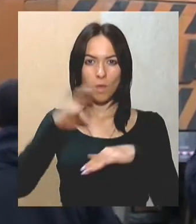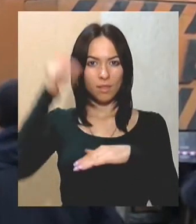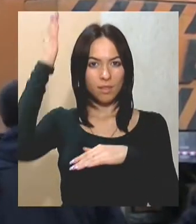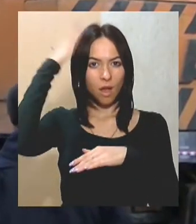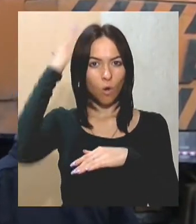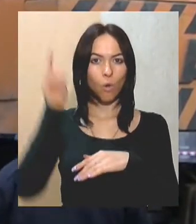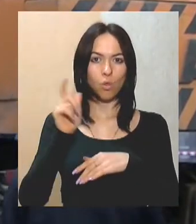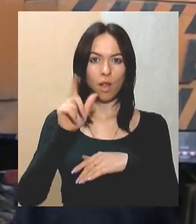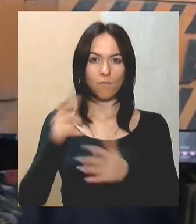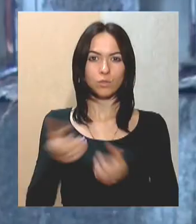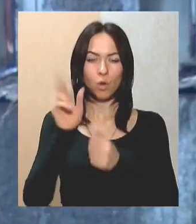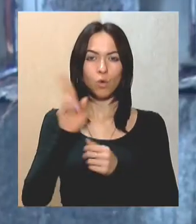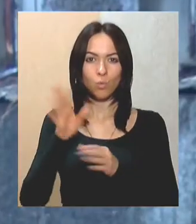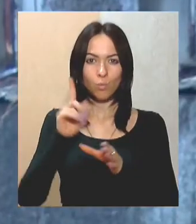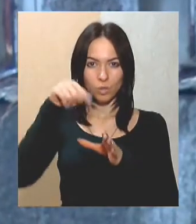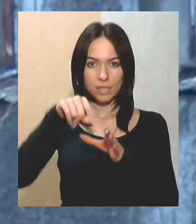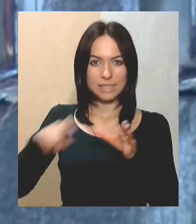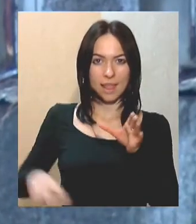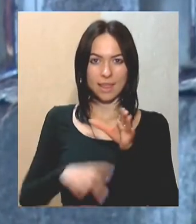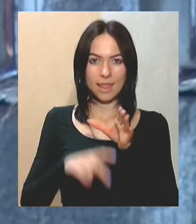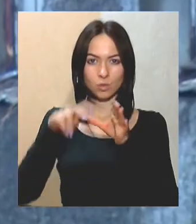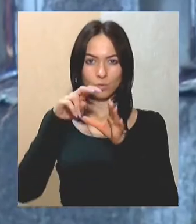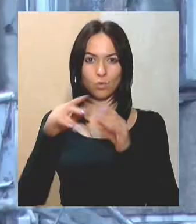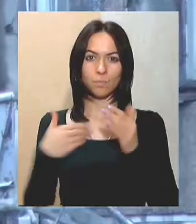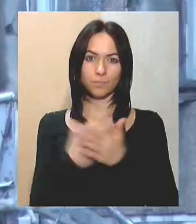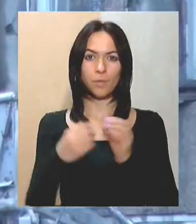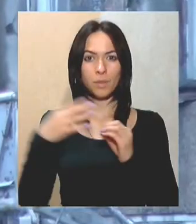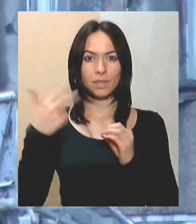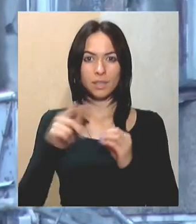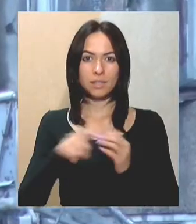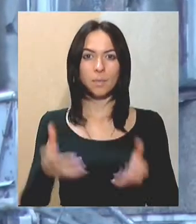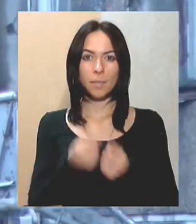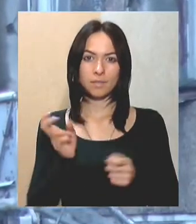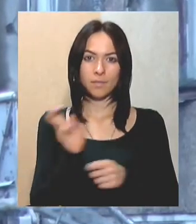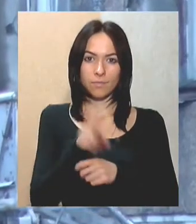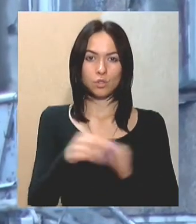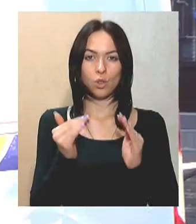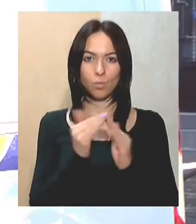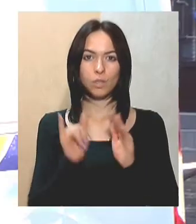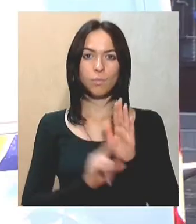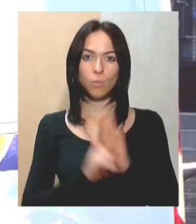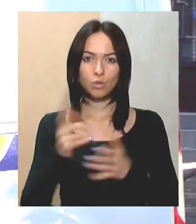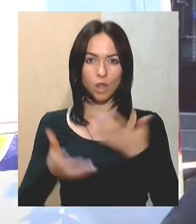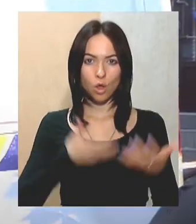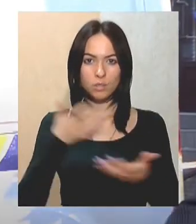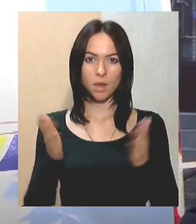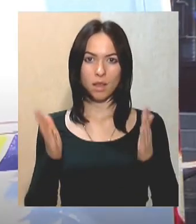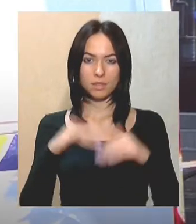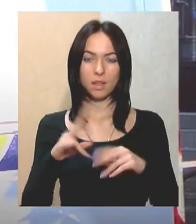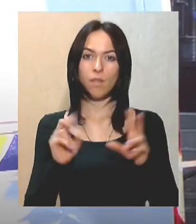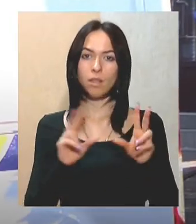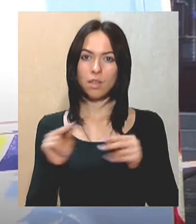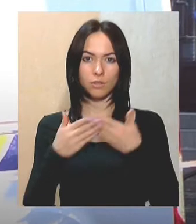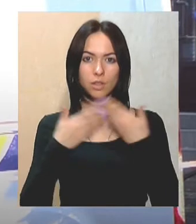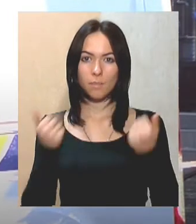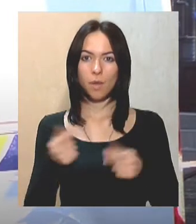заходити знизу. Близько 15:30 рятувальники увійшли до будівлі та почали розбирати завали. На щастя, немає